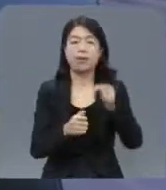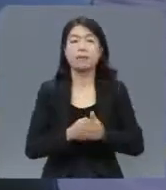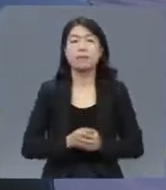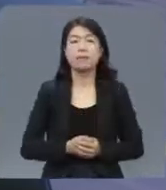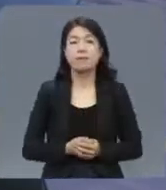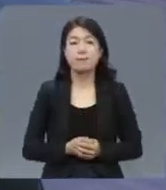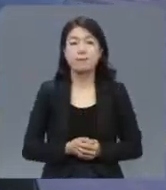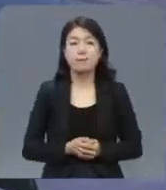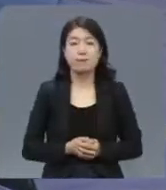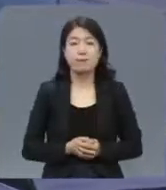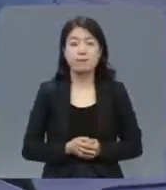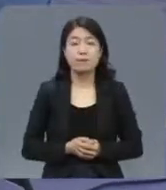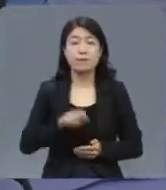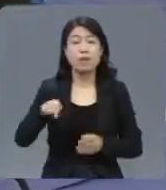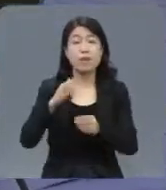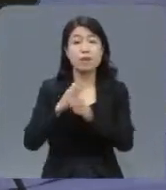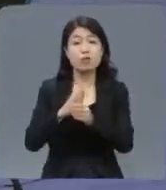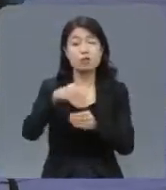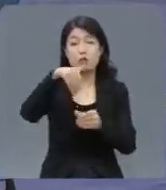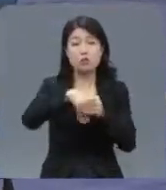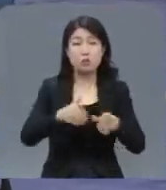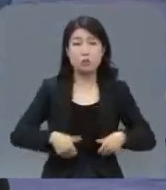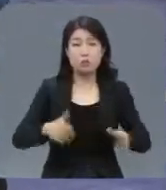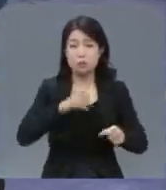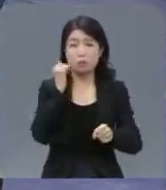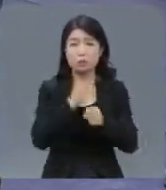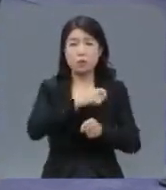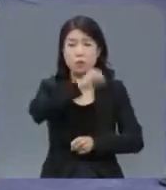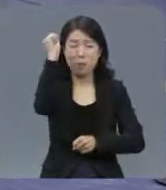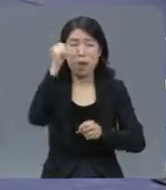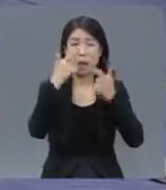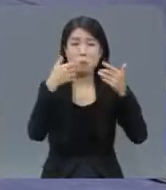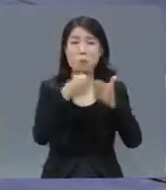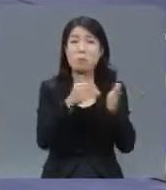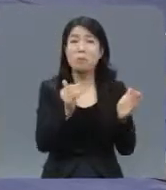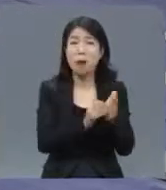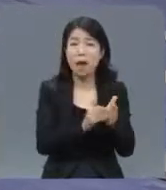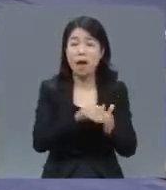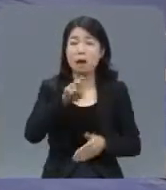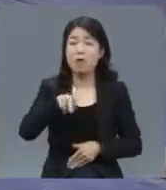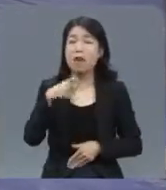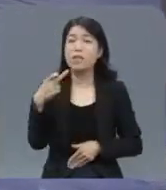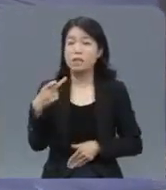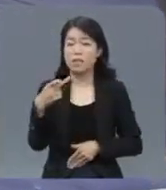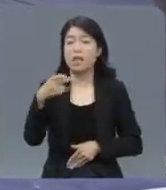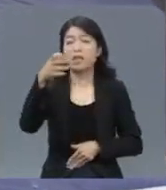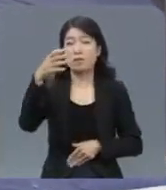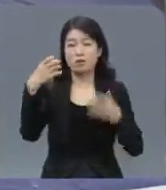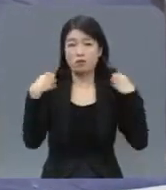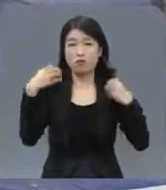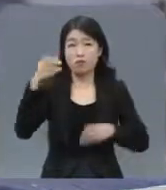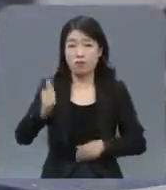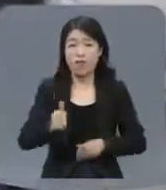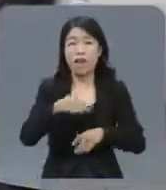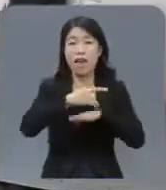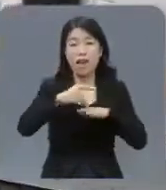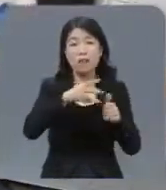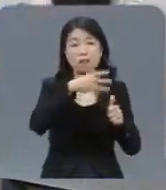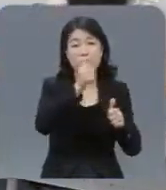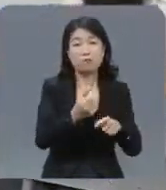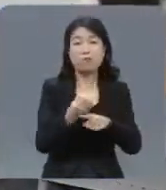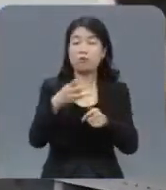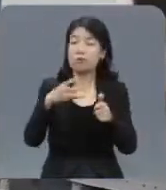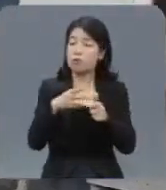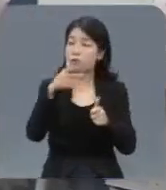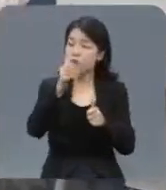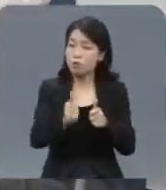뽑습니다 이 가운데 투표 없이 당선이 확정되는 후보자는 광주 광산구청장 과해 남구 수 보성군 수